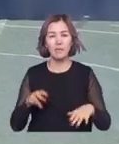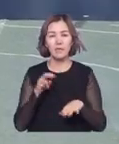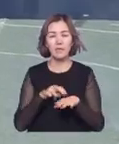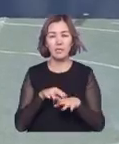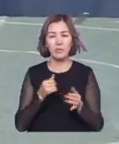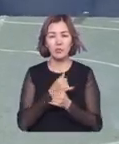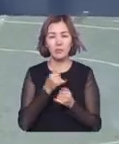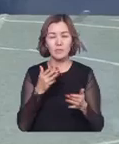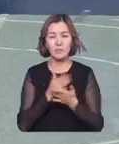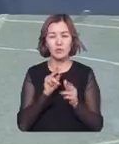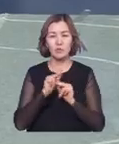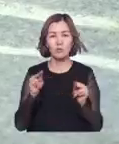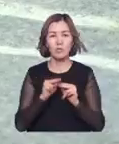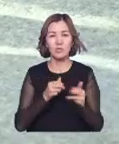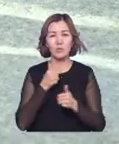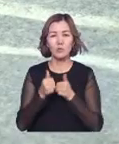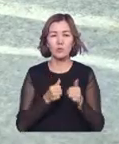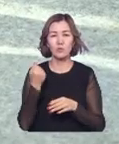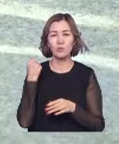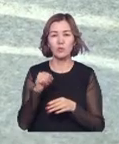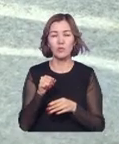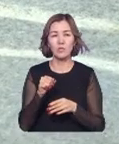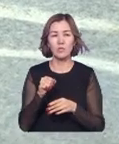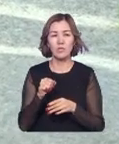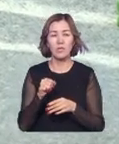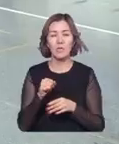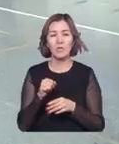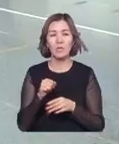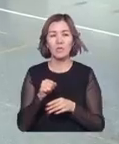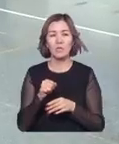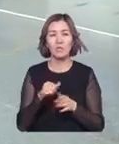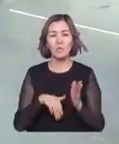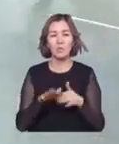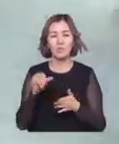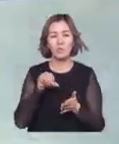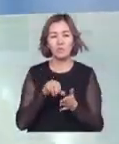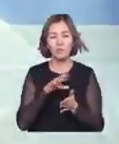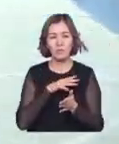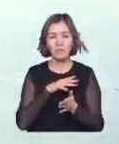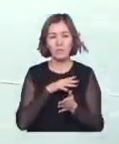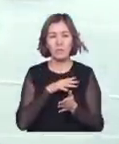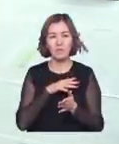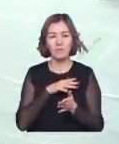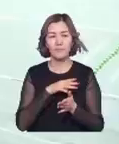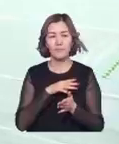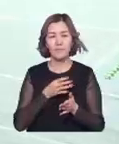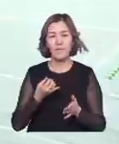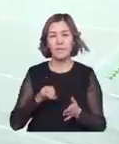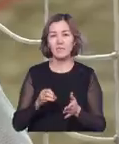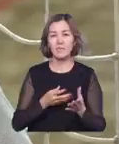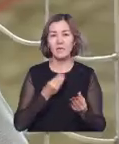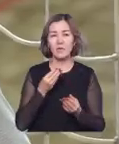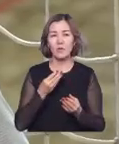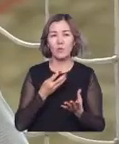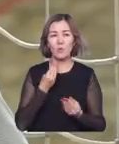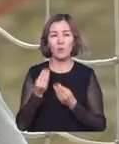Ұстаздар арасында өткен республикалық турнирдің жүлдегері өңірлік додада да тәп-тәуір өнер көрсетті. Оның айтуынша, асық ату ойыны адамның